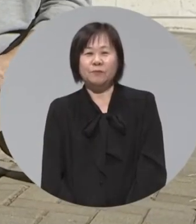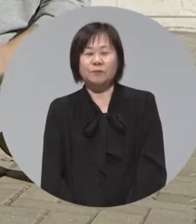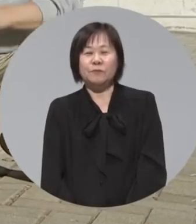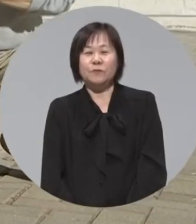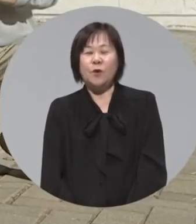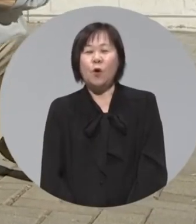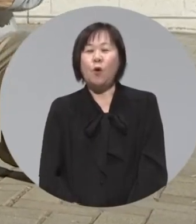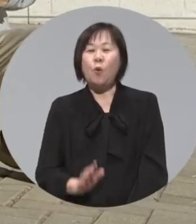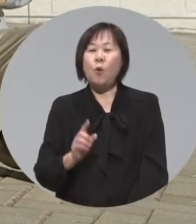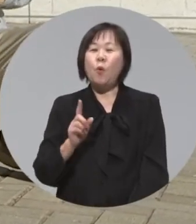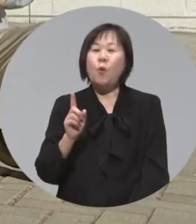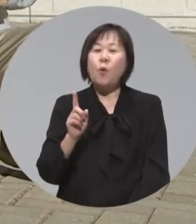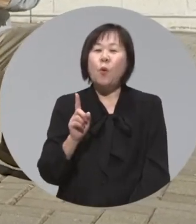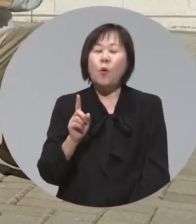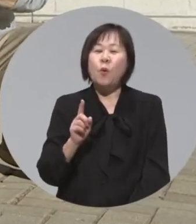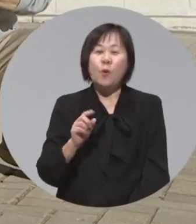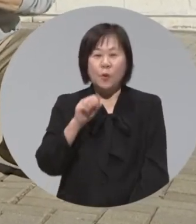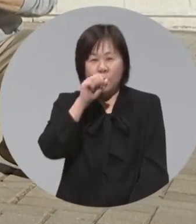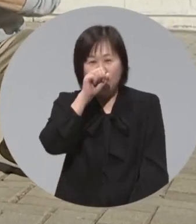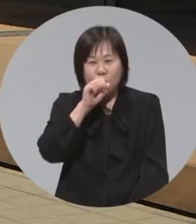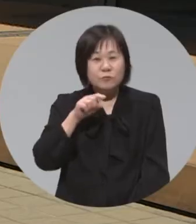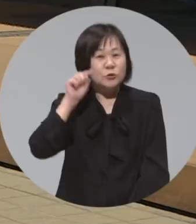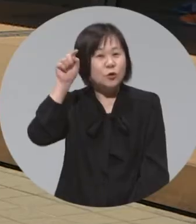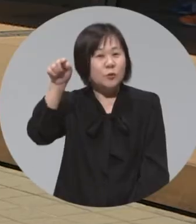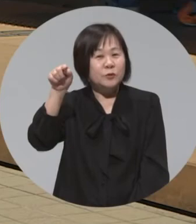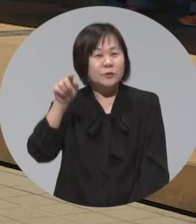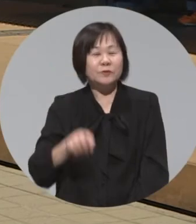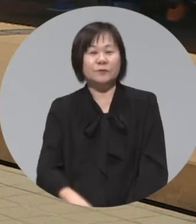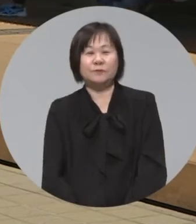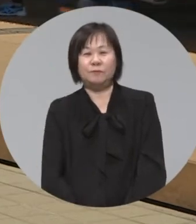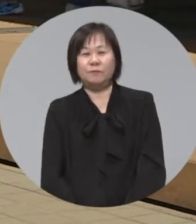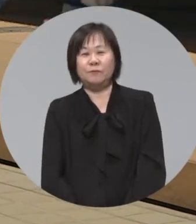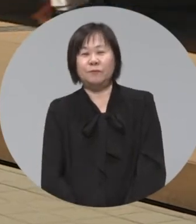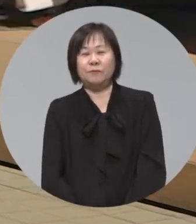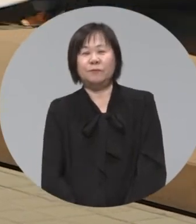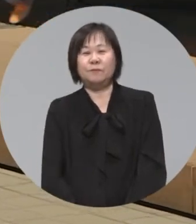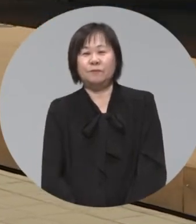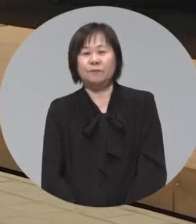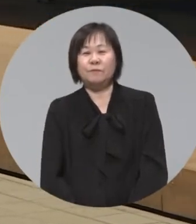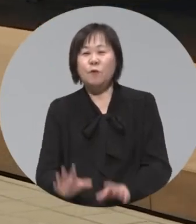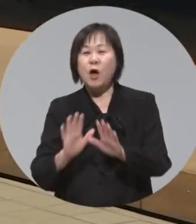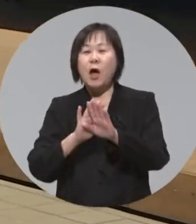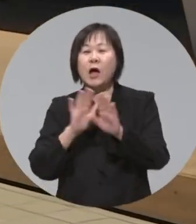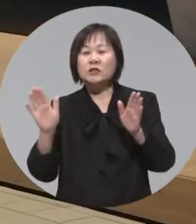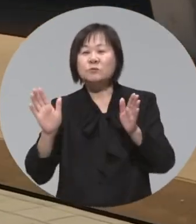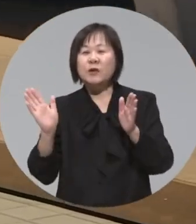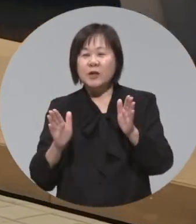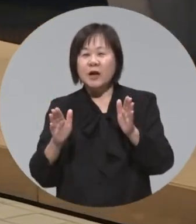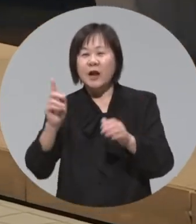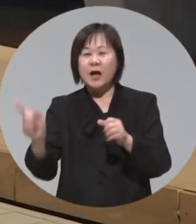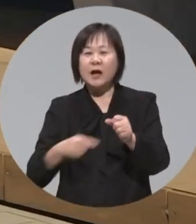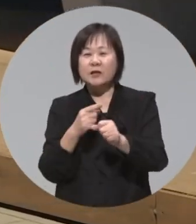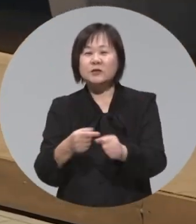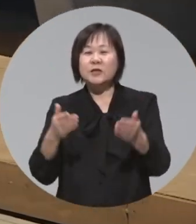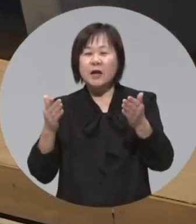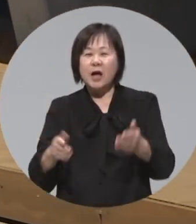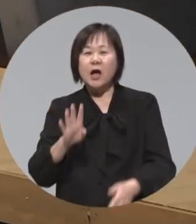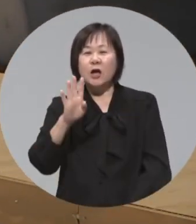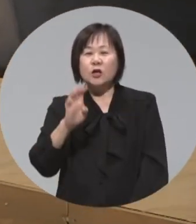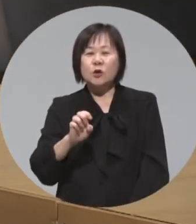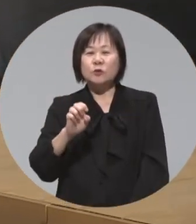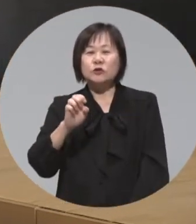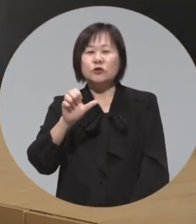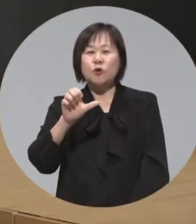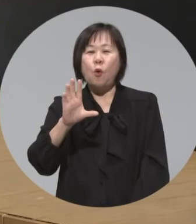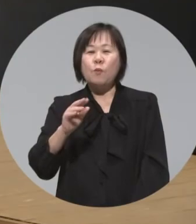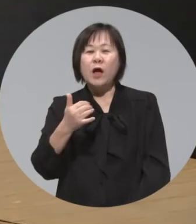おー、よく飛ぶ。 グランドオープンから年間45万人がこの児